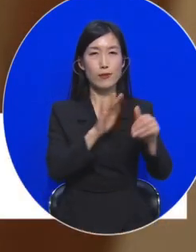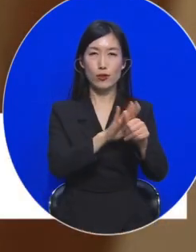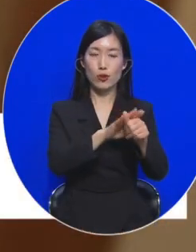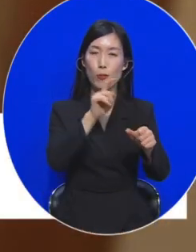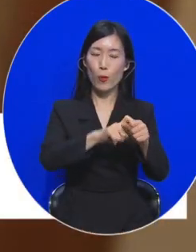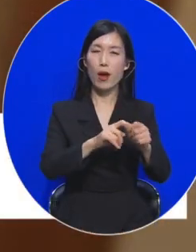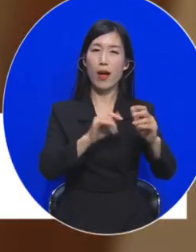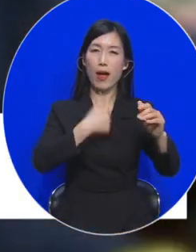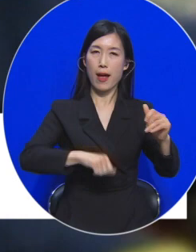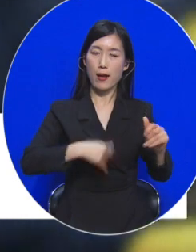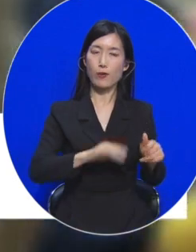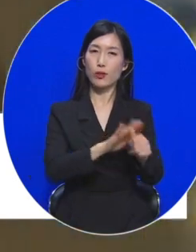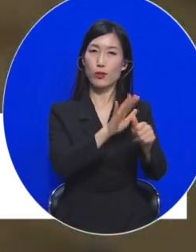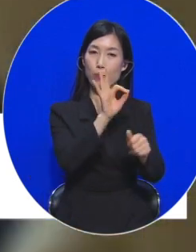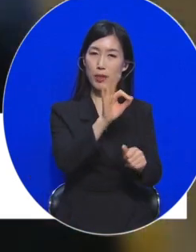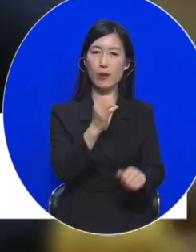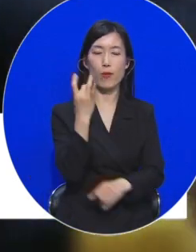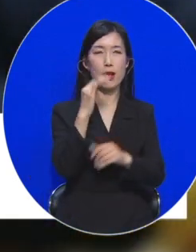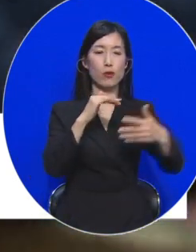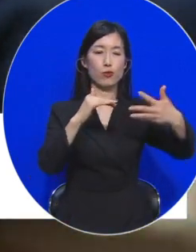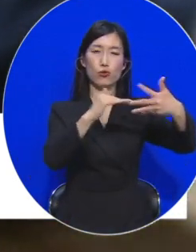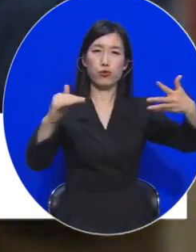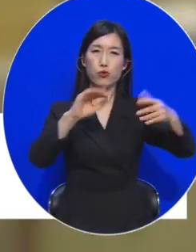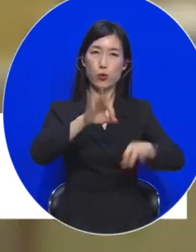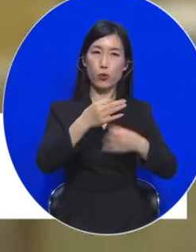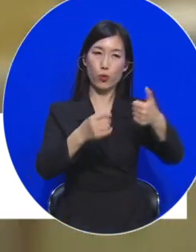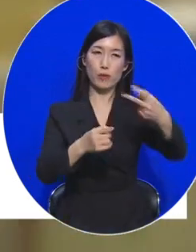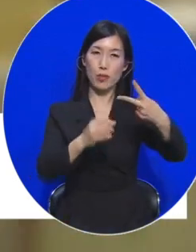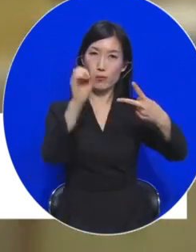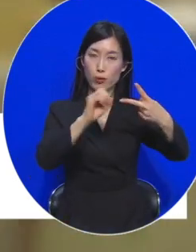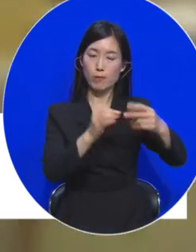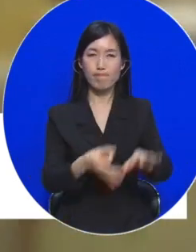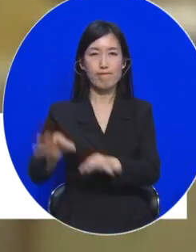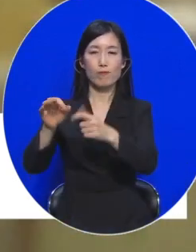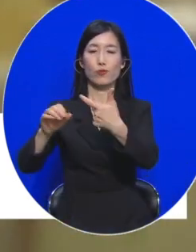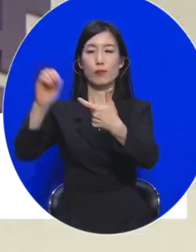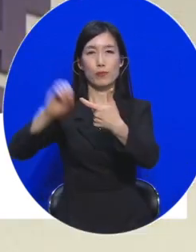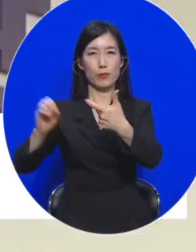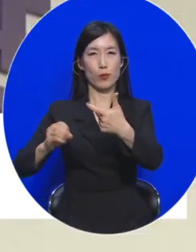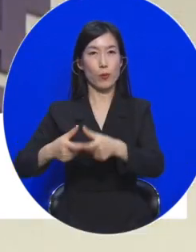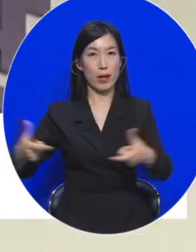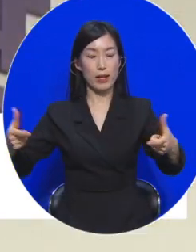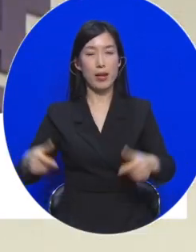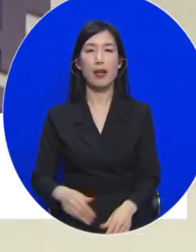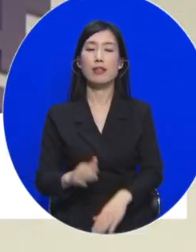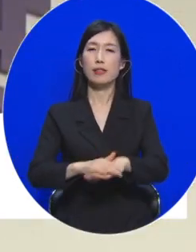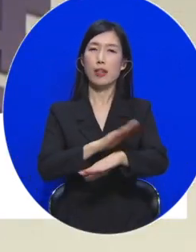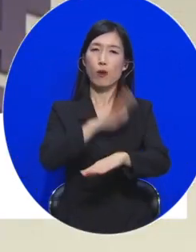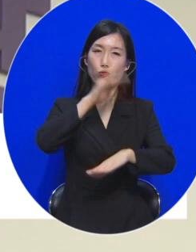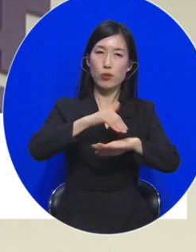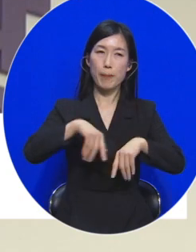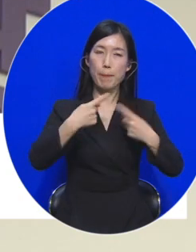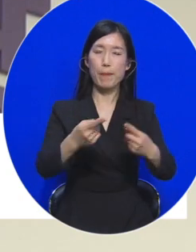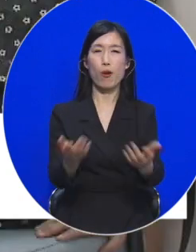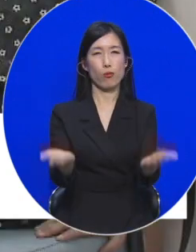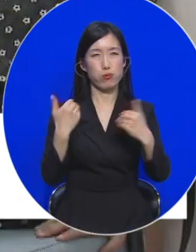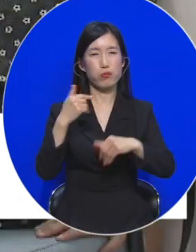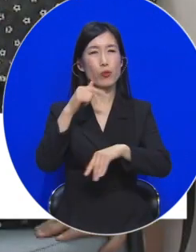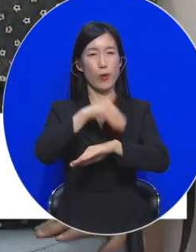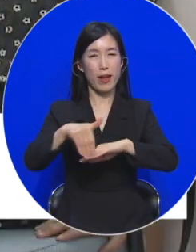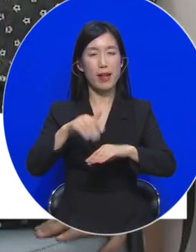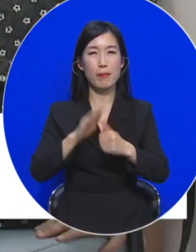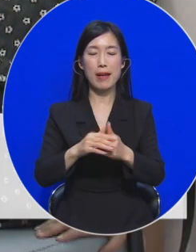아동 양육비 지원대상을 기존 중위소득 52%에서 60%로 확대하고 직업훈련과정 참여를 확대하는 등